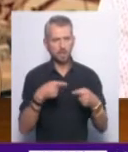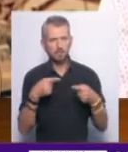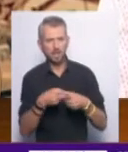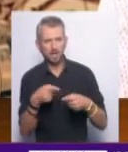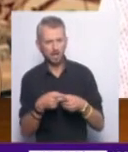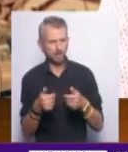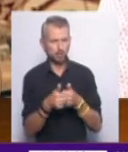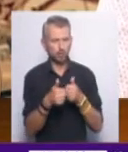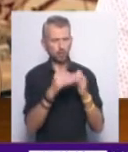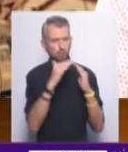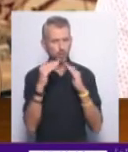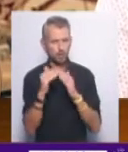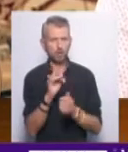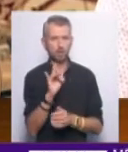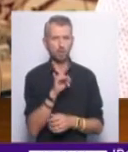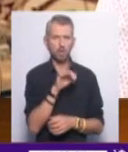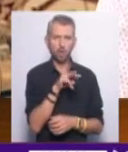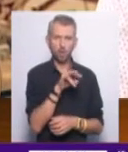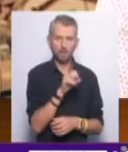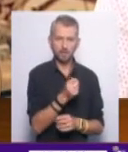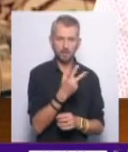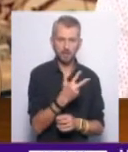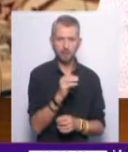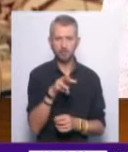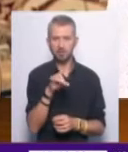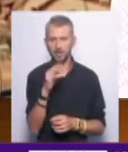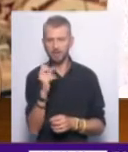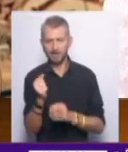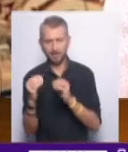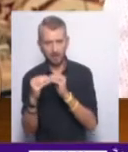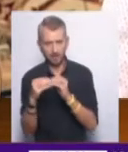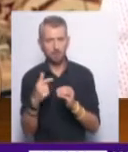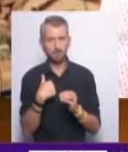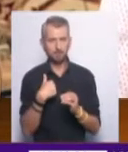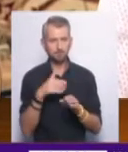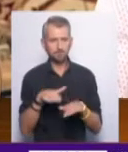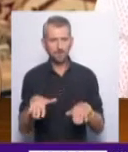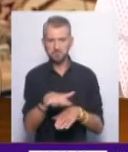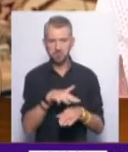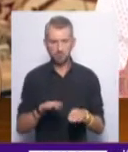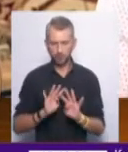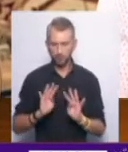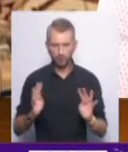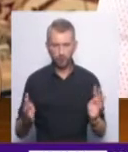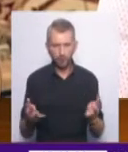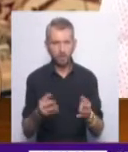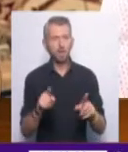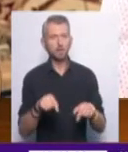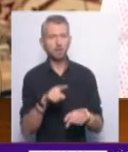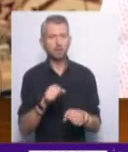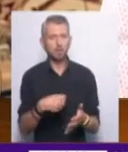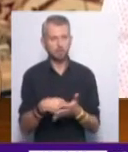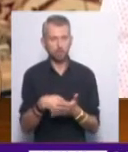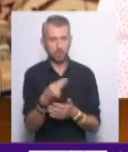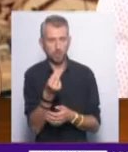поруч будинки Ромена Орлана 13 і Жмеринська 10. Ми огородили дитячий майданчик. Також за бюджетні